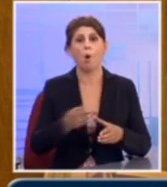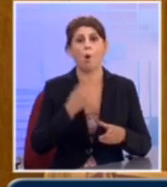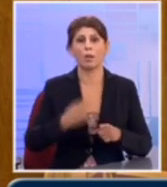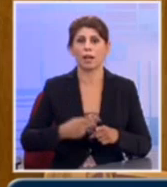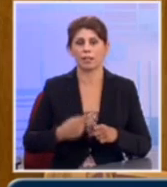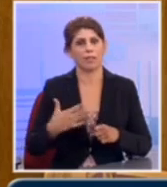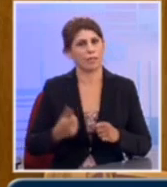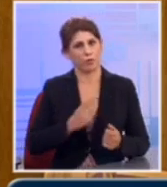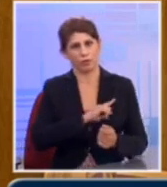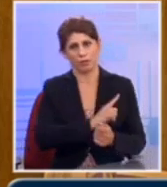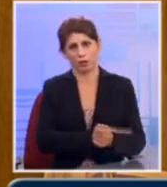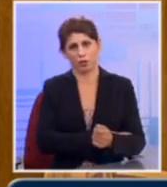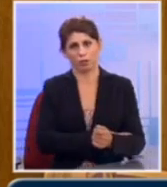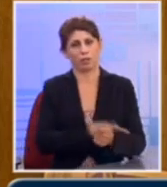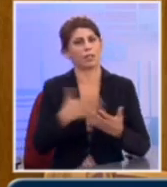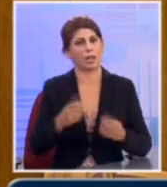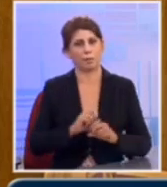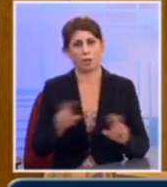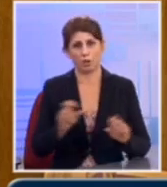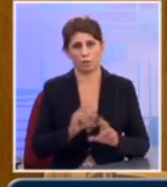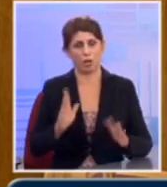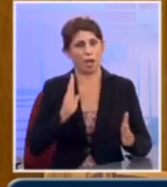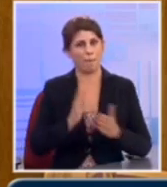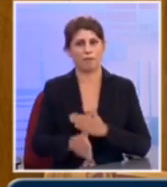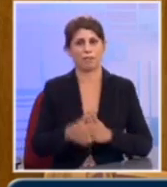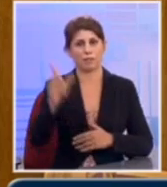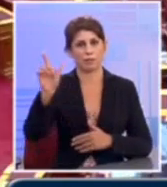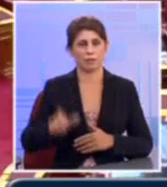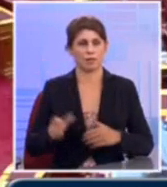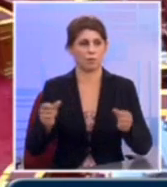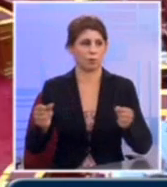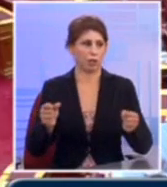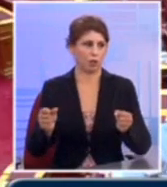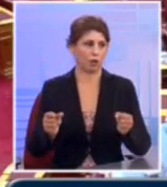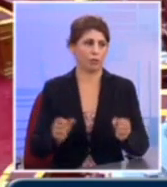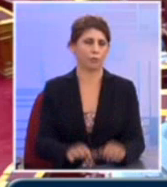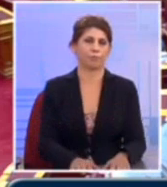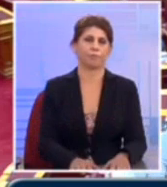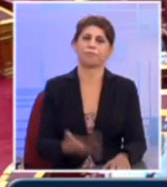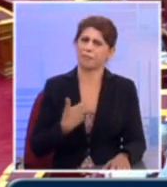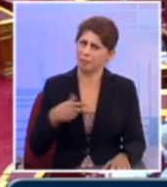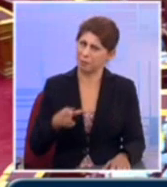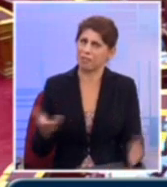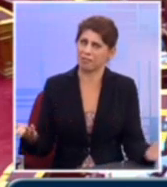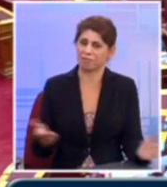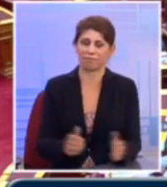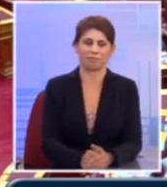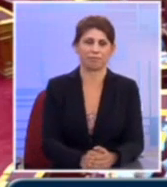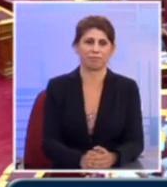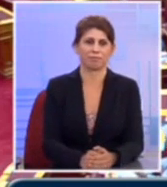λαός θα έχει τη δυνατότητα να έχει πληροφόρηση κατευθείαν από το π πιλοτήριο και εμείς μαζί